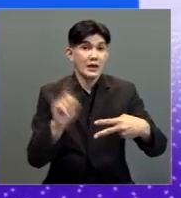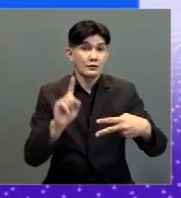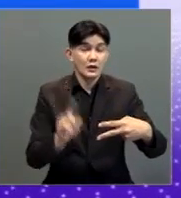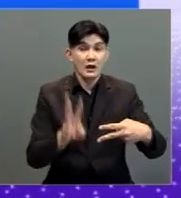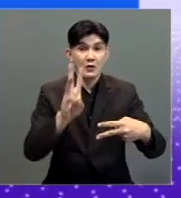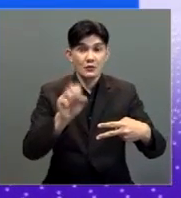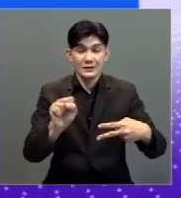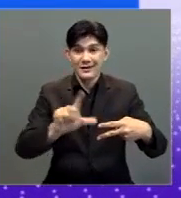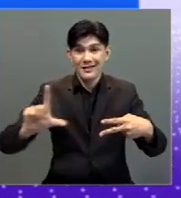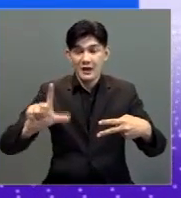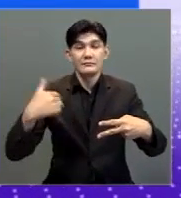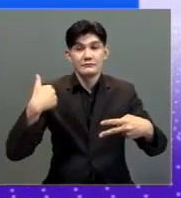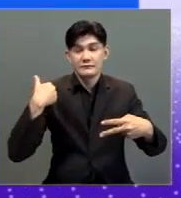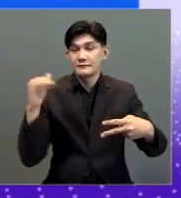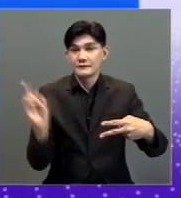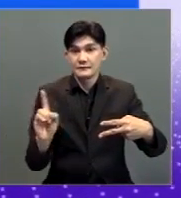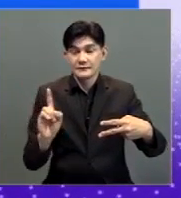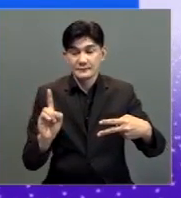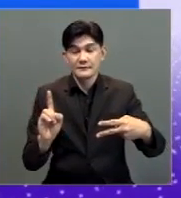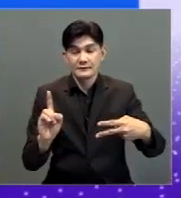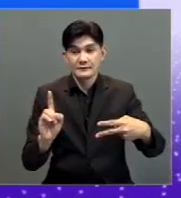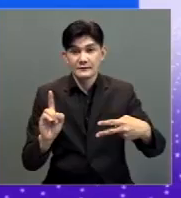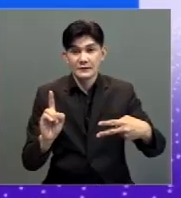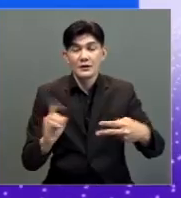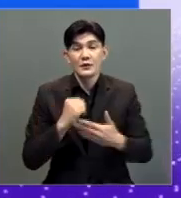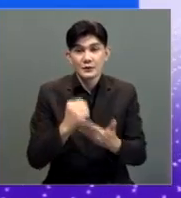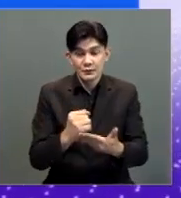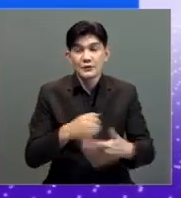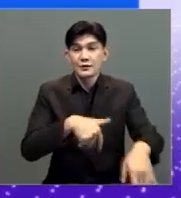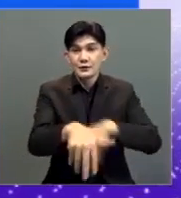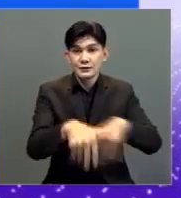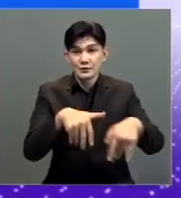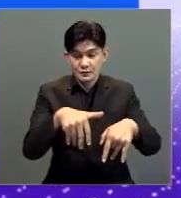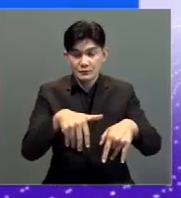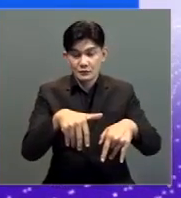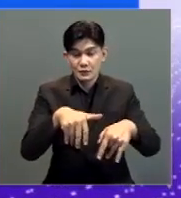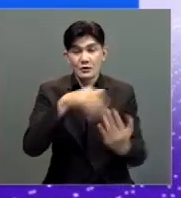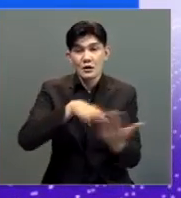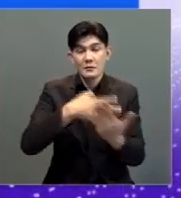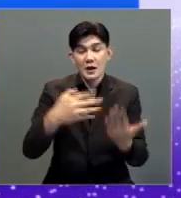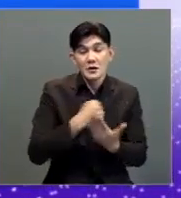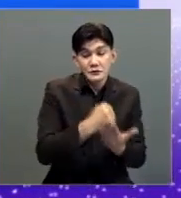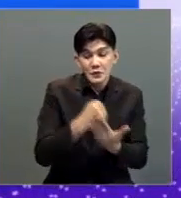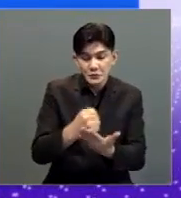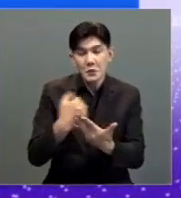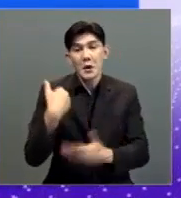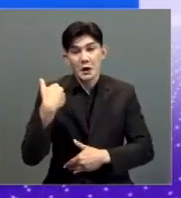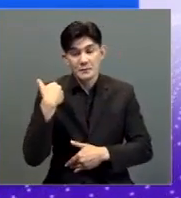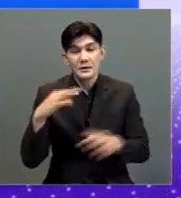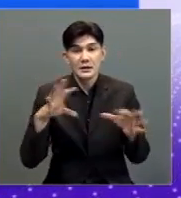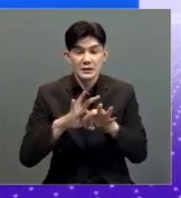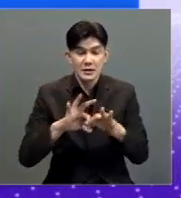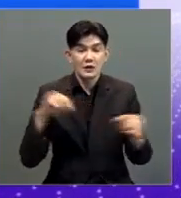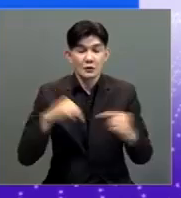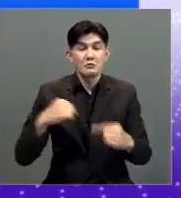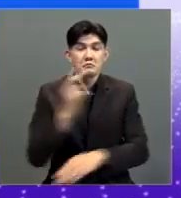ก600ล้านบาทใน600ล้านบาทนี้นะคะก็จะเอามาช่วยเหลือพี่น้องประชาชนเป็นมาตรการเยียวยาแล้วก็มาตรการด้านสาธ